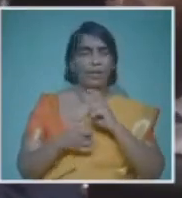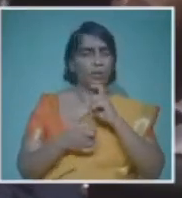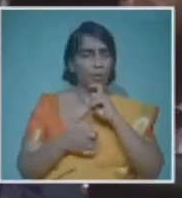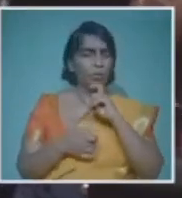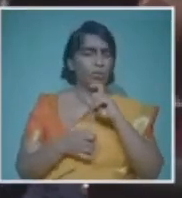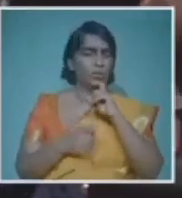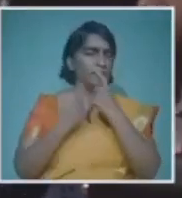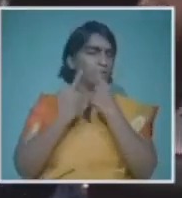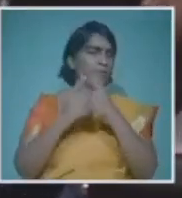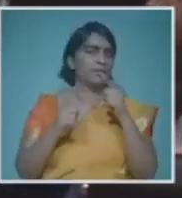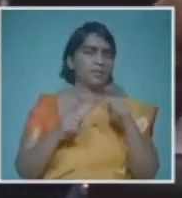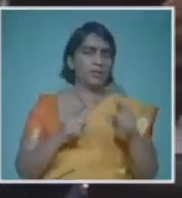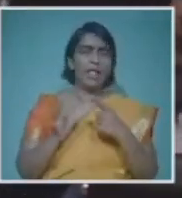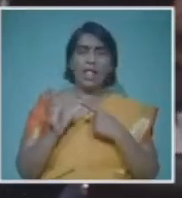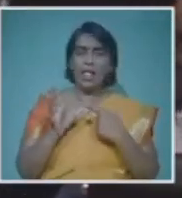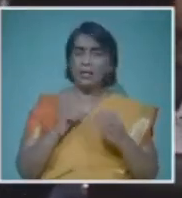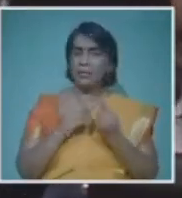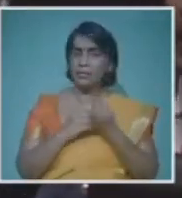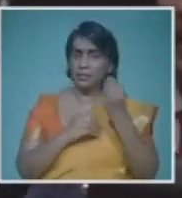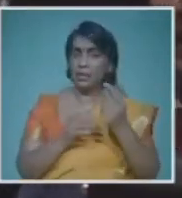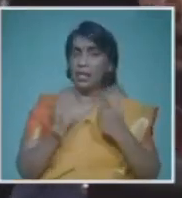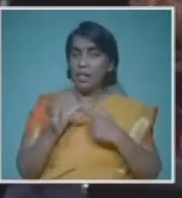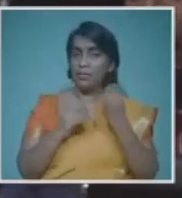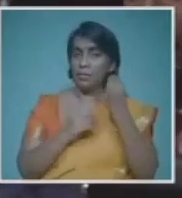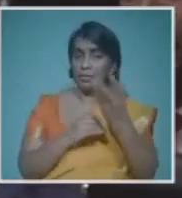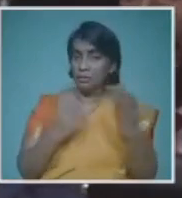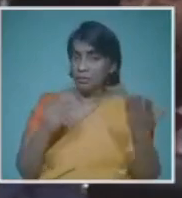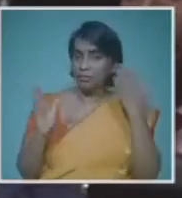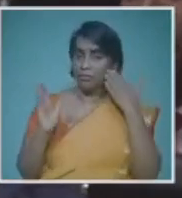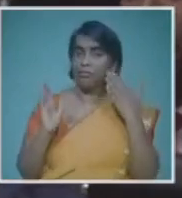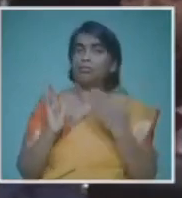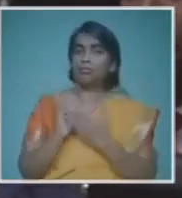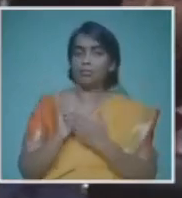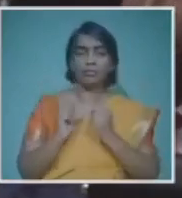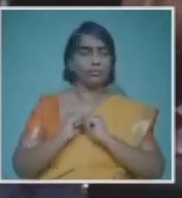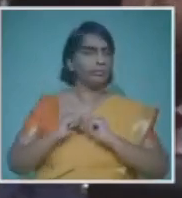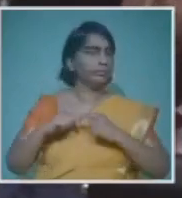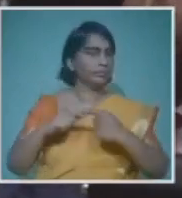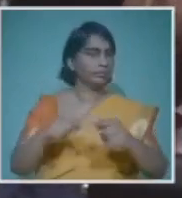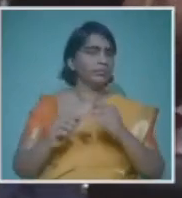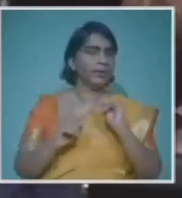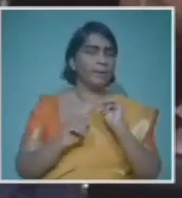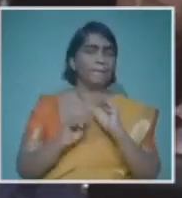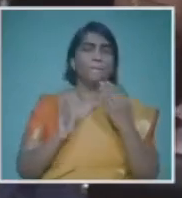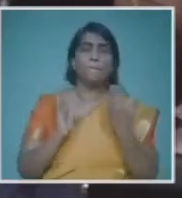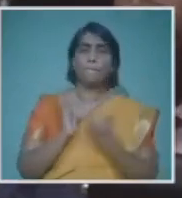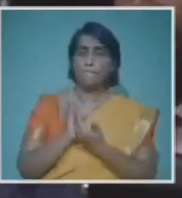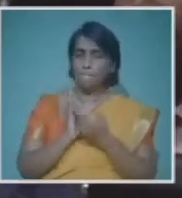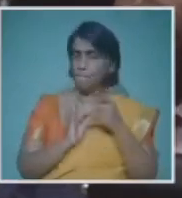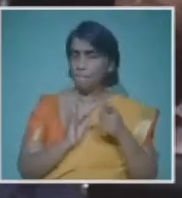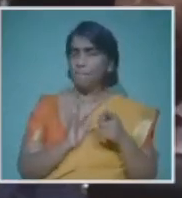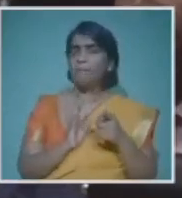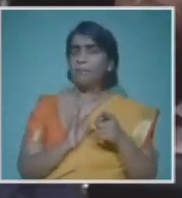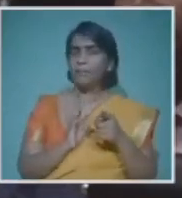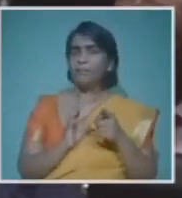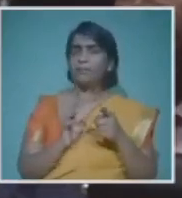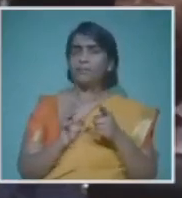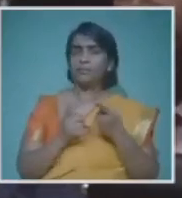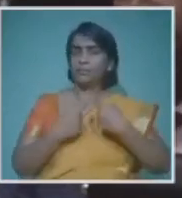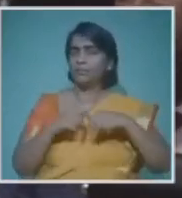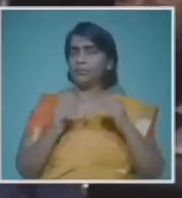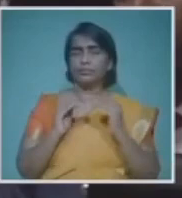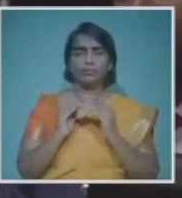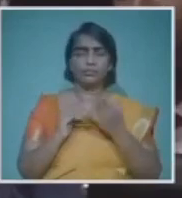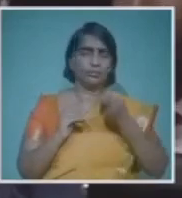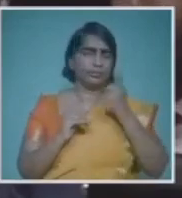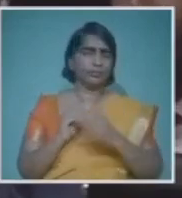අධිකරණවල මේ අප දීම සහ අප නොදීම සම්බන්ධව අනුගමනය කරන ප්‍රතිපත්තිය ඒකමිතික නැහැ.